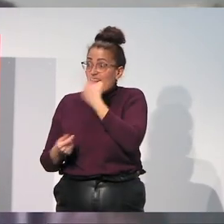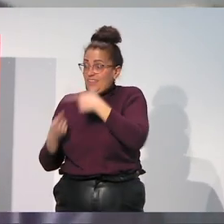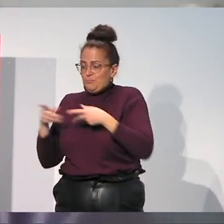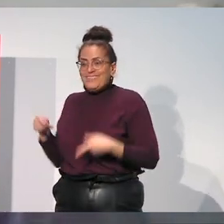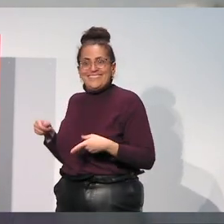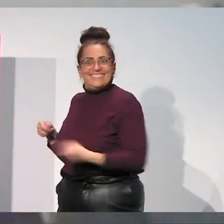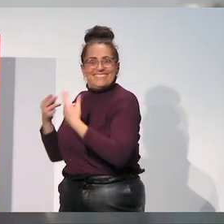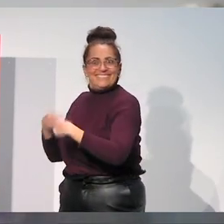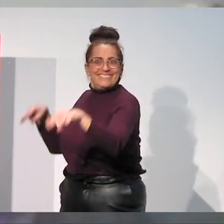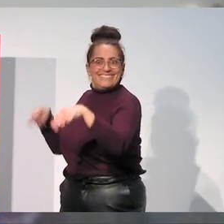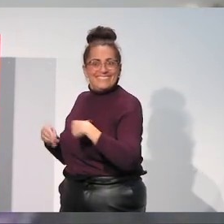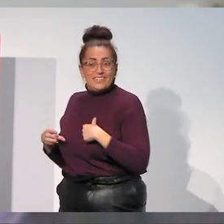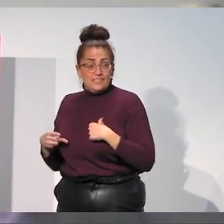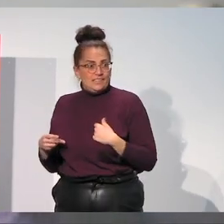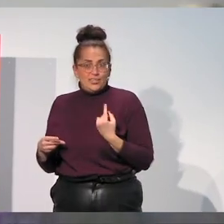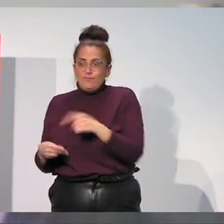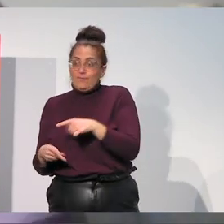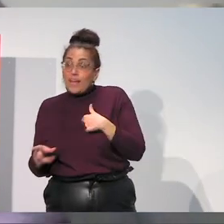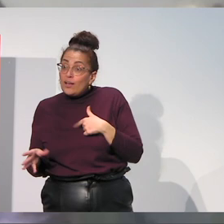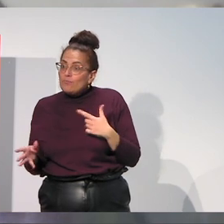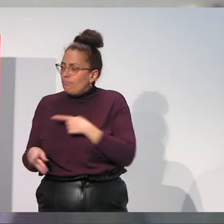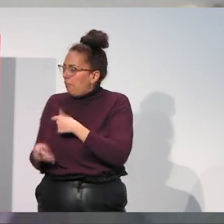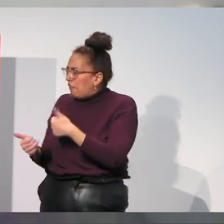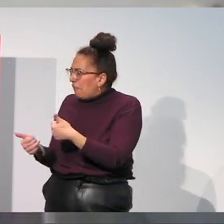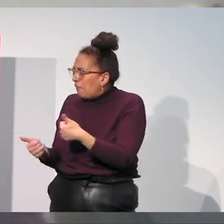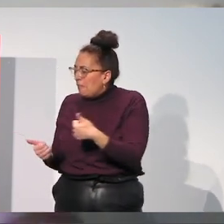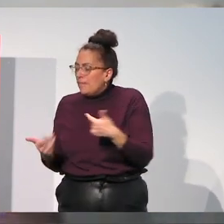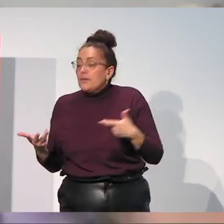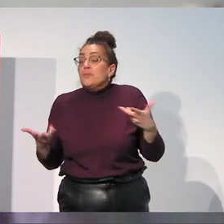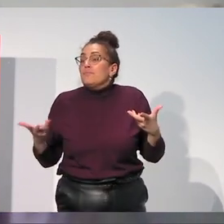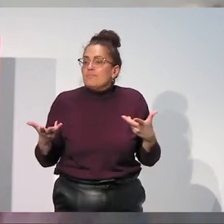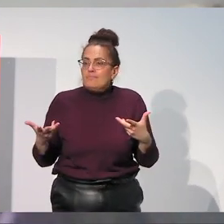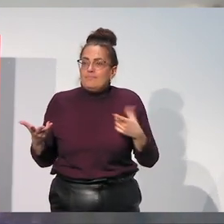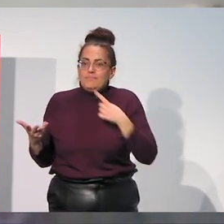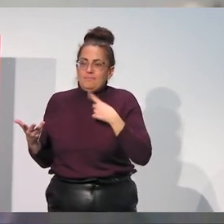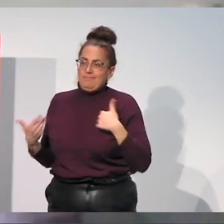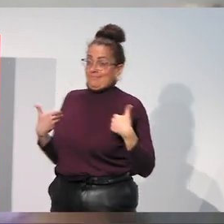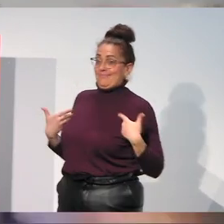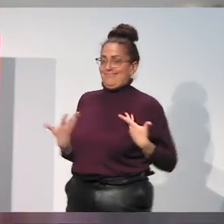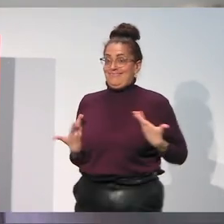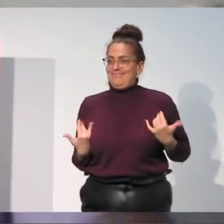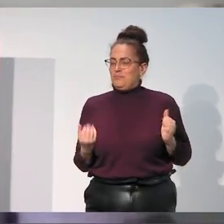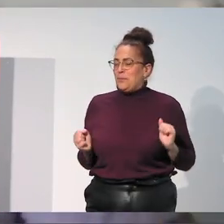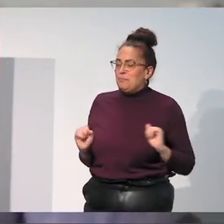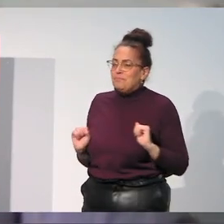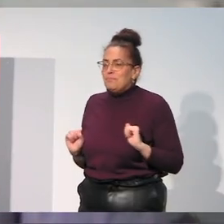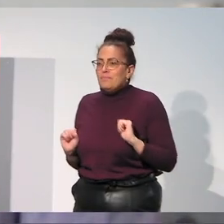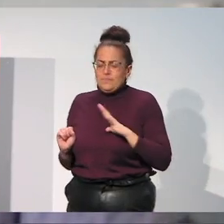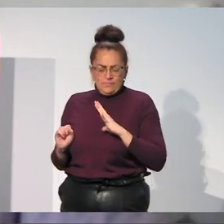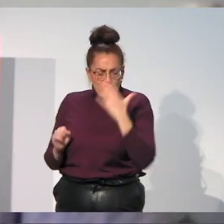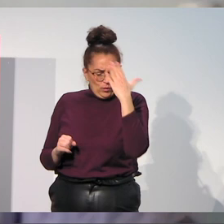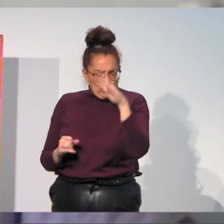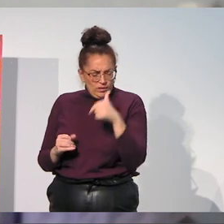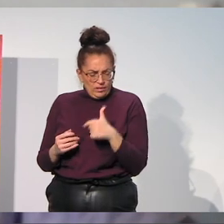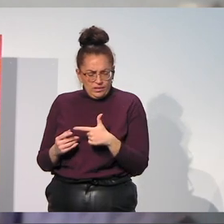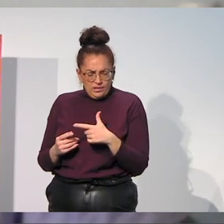c'est quand même curieux, non? C'est aller savoir, enfin, que moi qui n'ai rien à voir avec Tours. Et une autre chose,